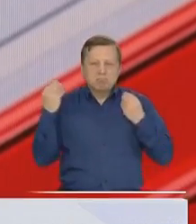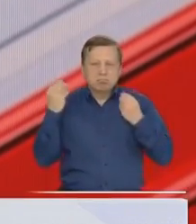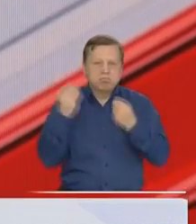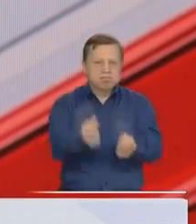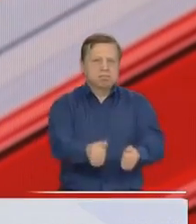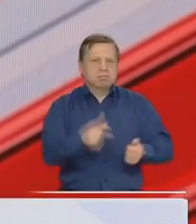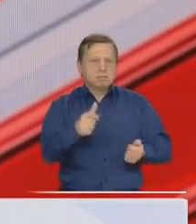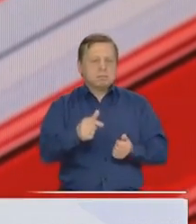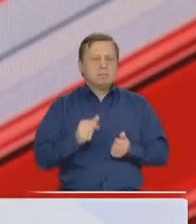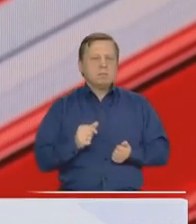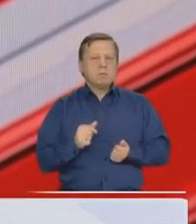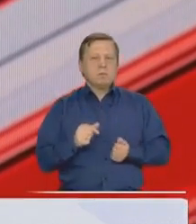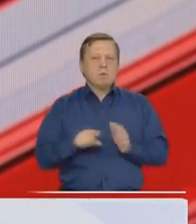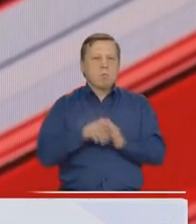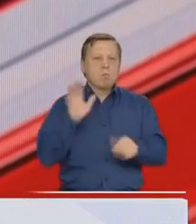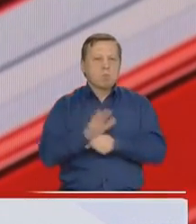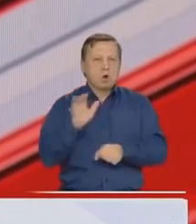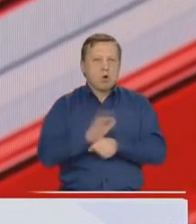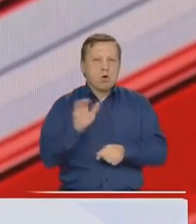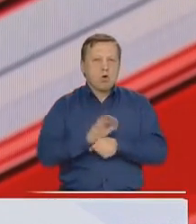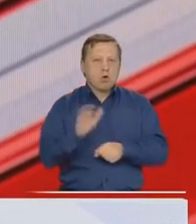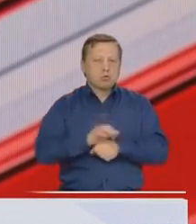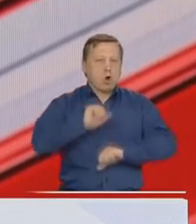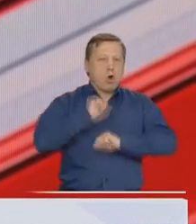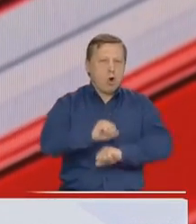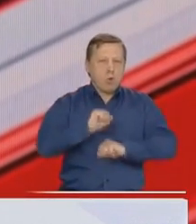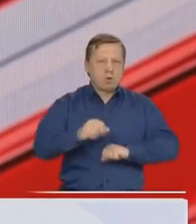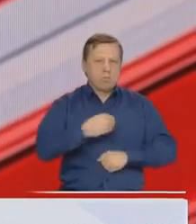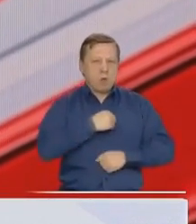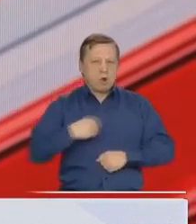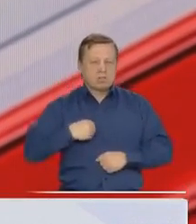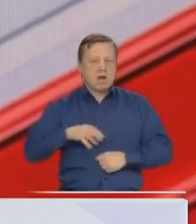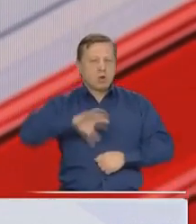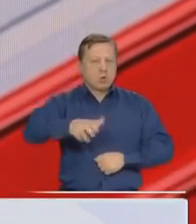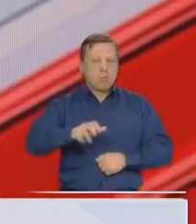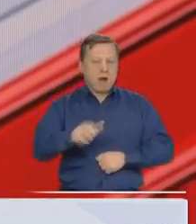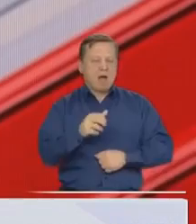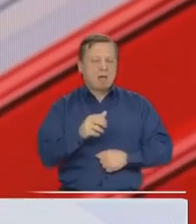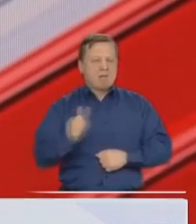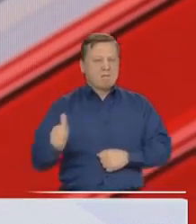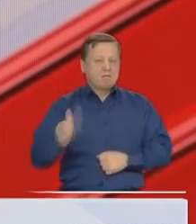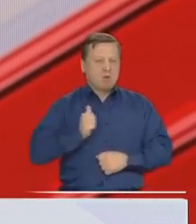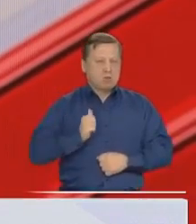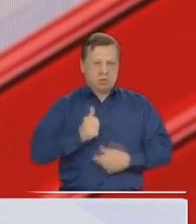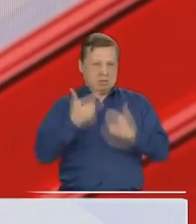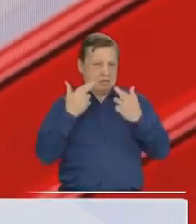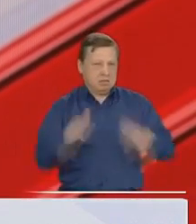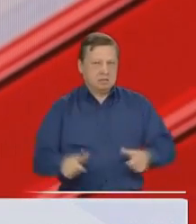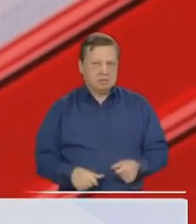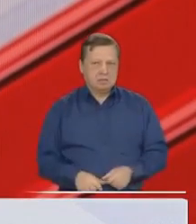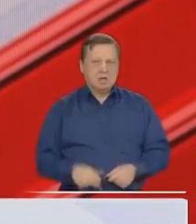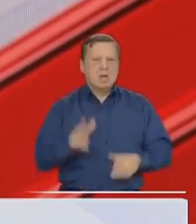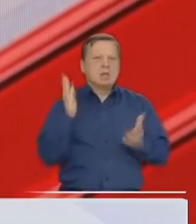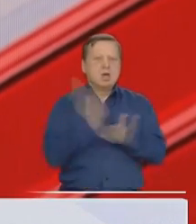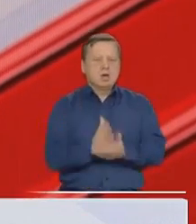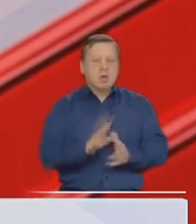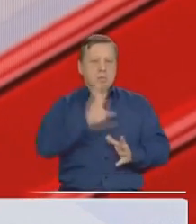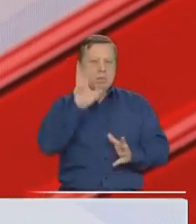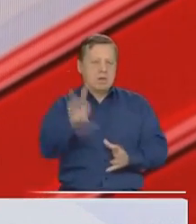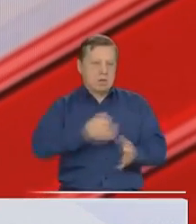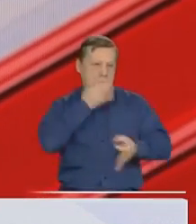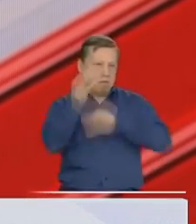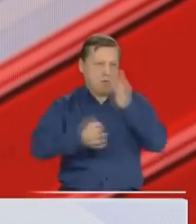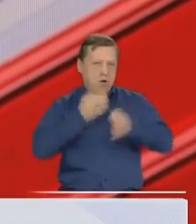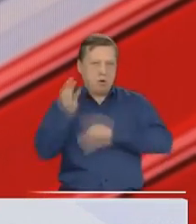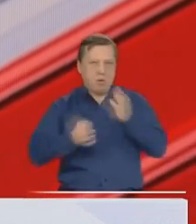włączyliśmy do produkcji sprzętu ochronnego polskiej grupy zbrojeniowej zbrojeniowych ciągle słyszymy hasła a tak naprawdę